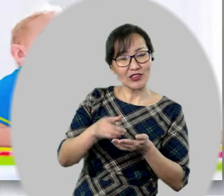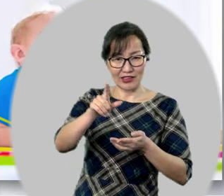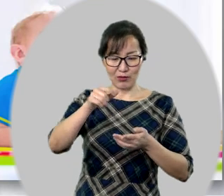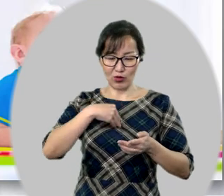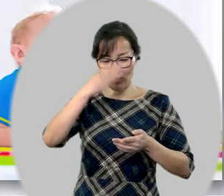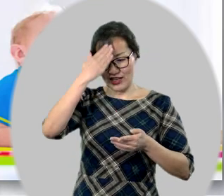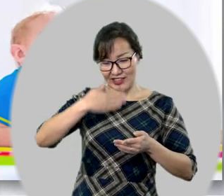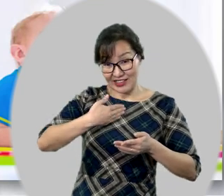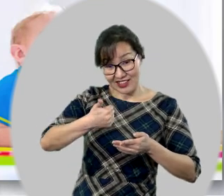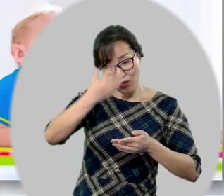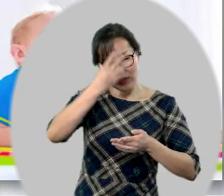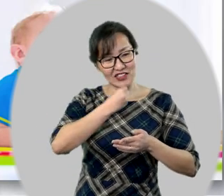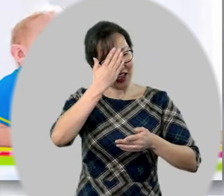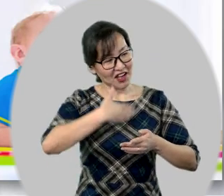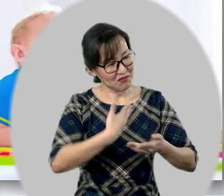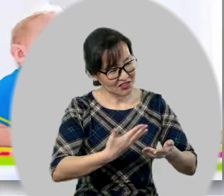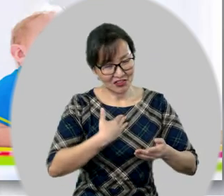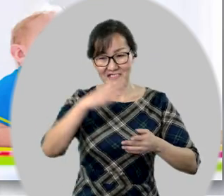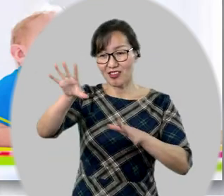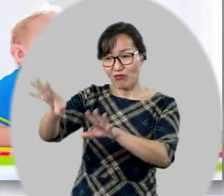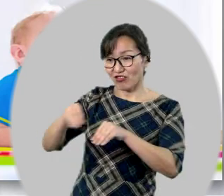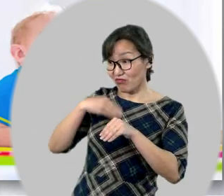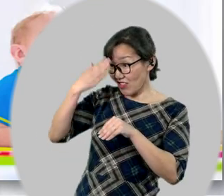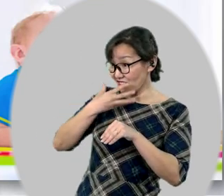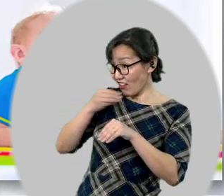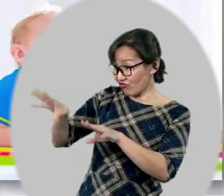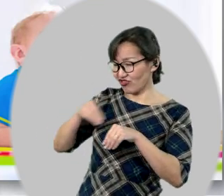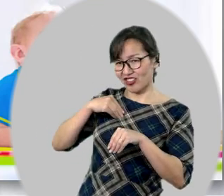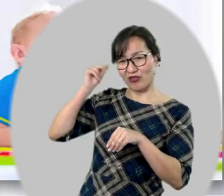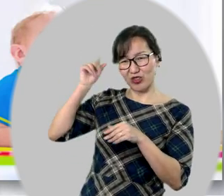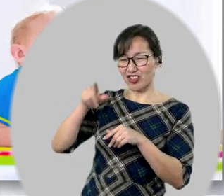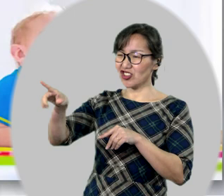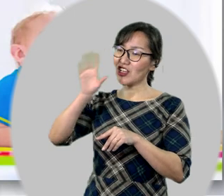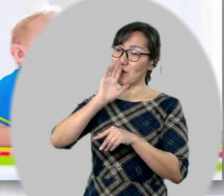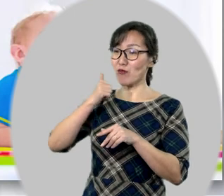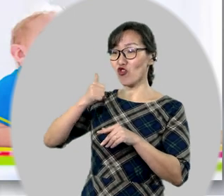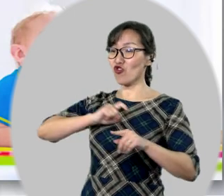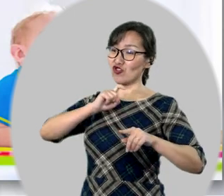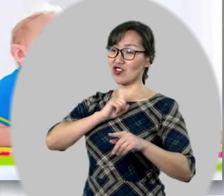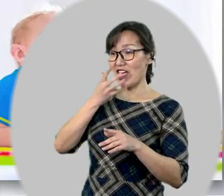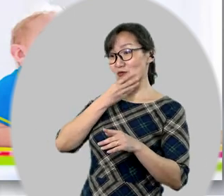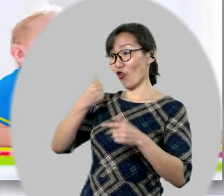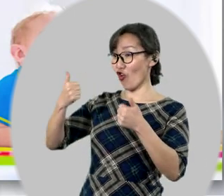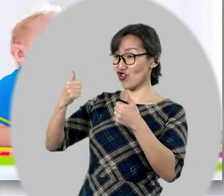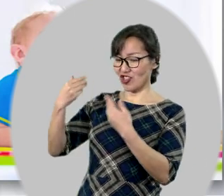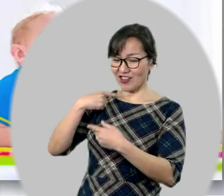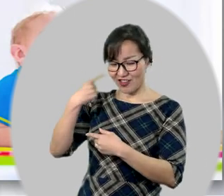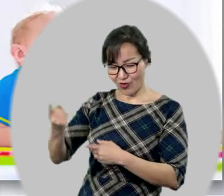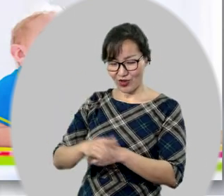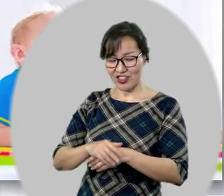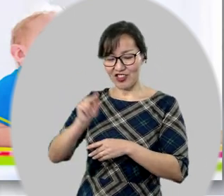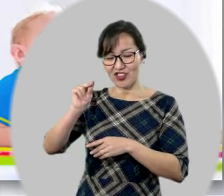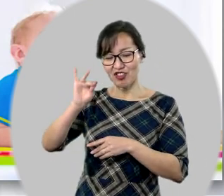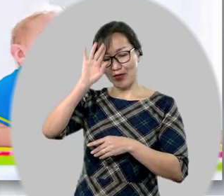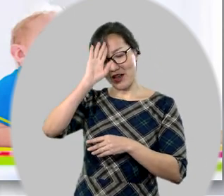мэндлэээг чамасаалс болсадаг. Чиймэн хүгжилдээ тусч. Эбсэг шүйдээ найдзийг жэээ. Маш сахурух бичичин.